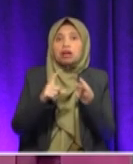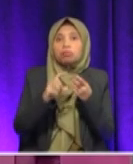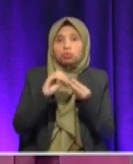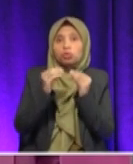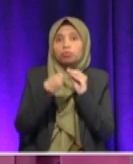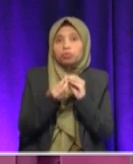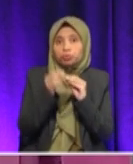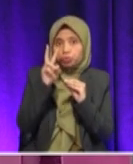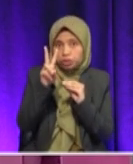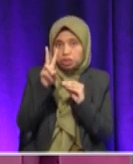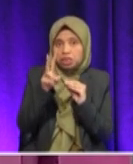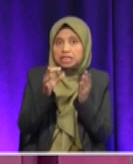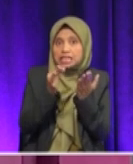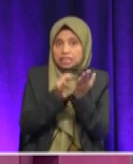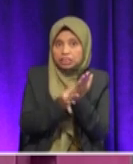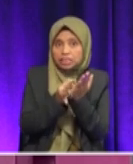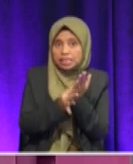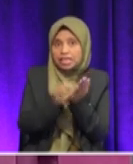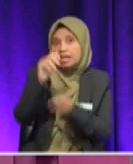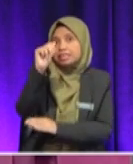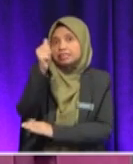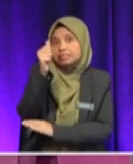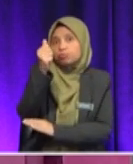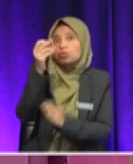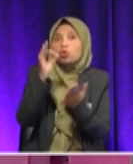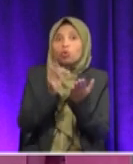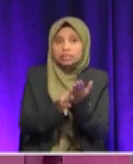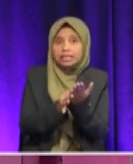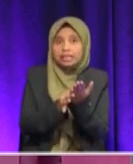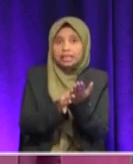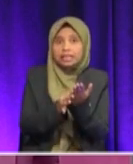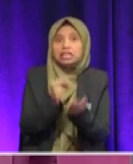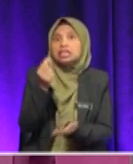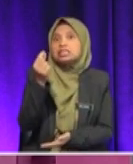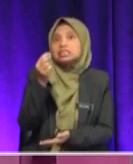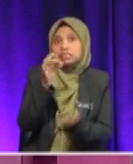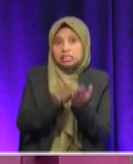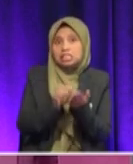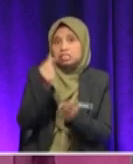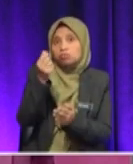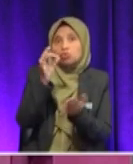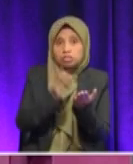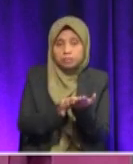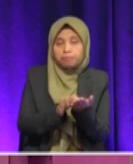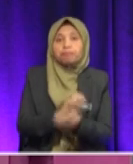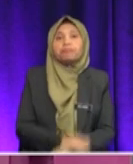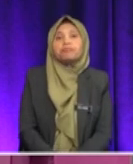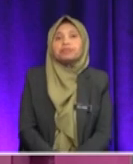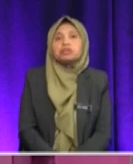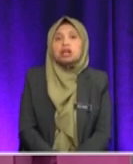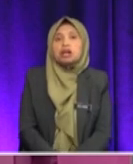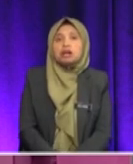dengan cycling 10 sein Amai kita tengok apa yang ada pada Chinese cuisine ke baik